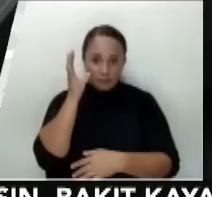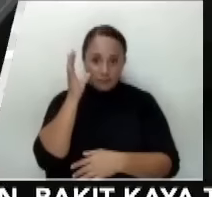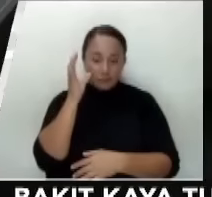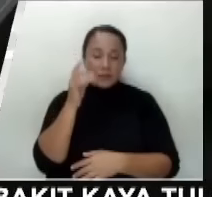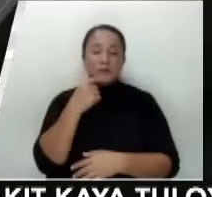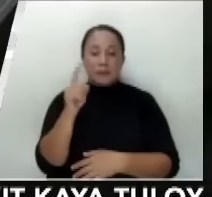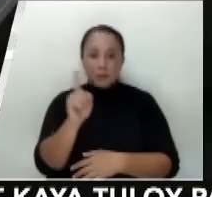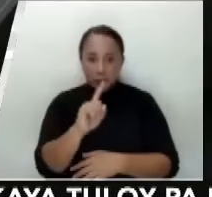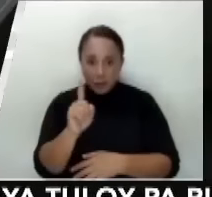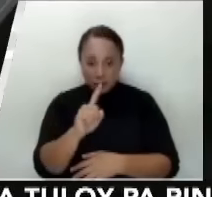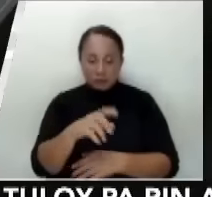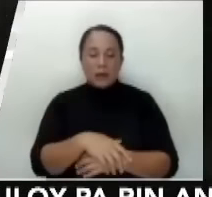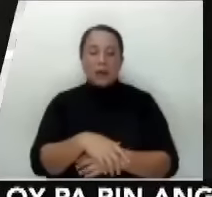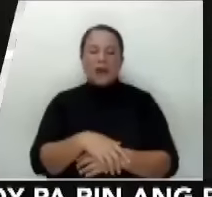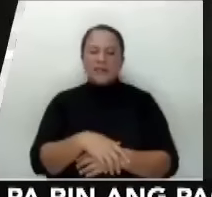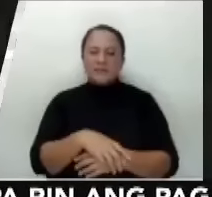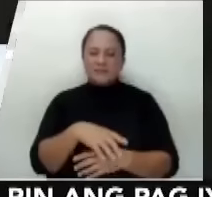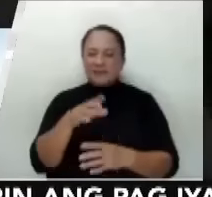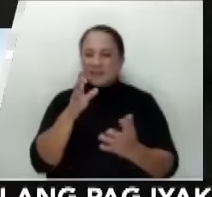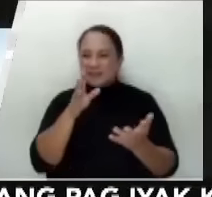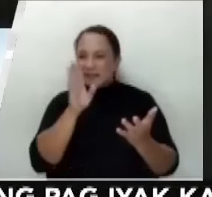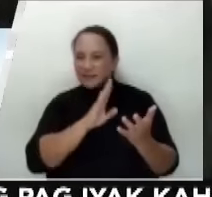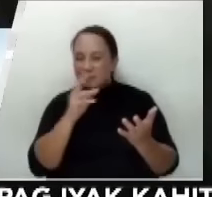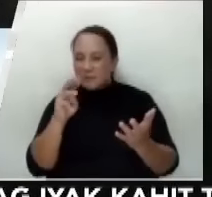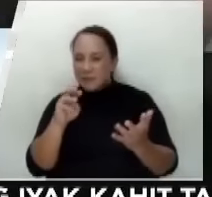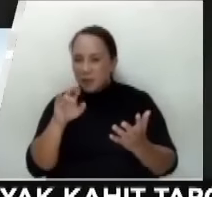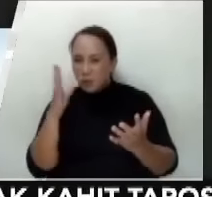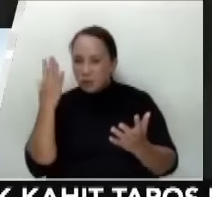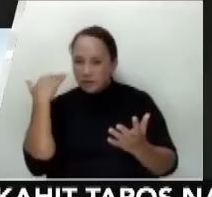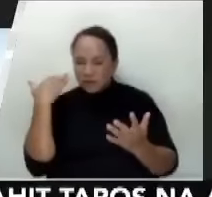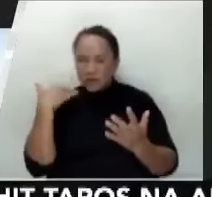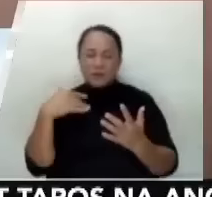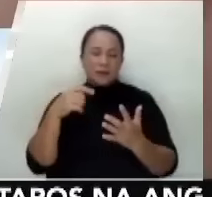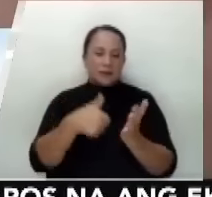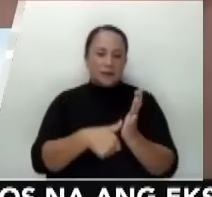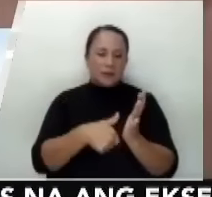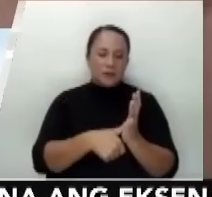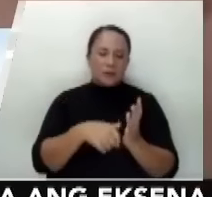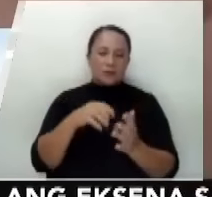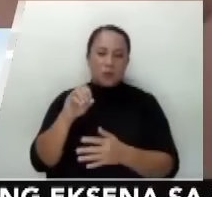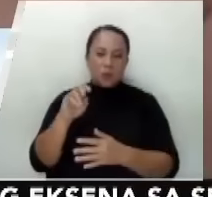ang pagpalya-umano ng makina ng Miro sa mga nagdaang eleksyon sa Congo at Iraq